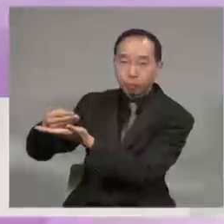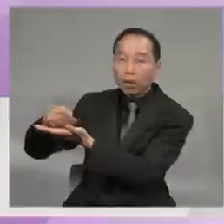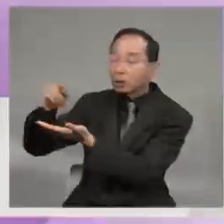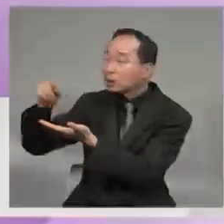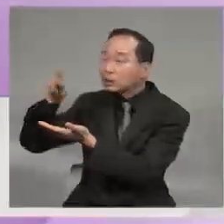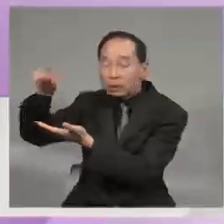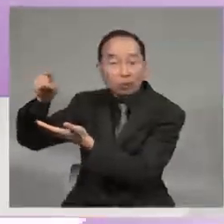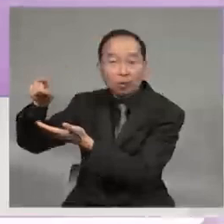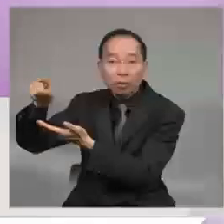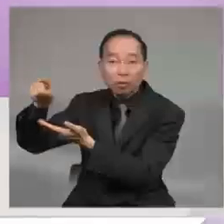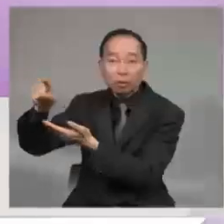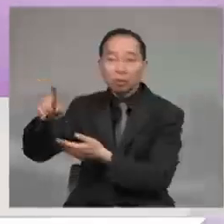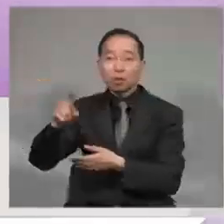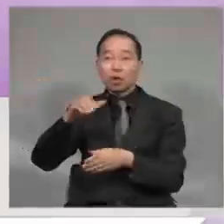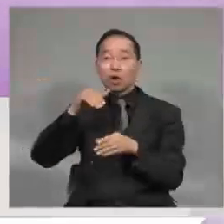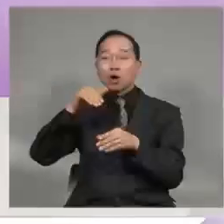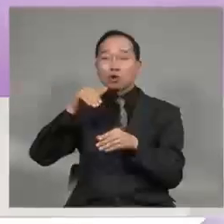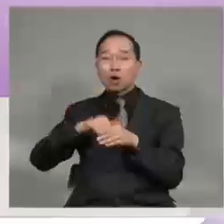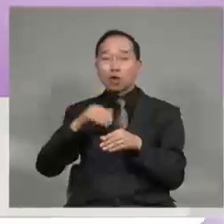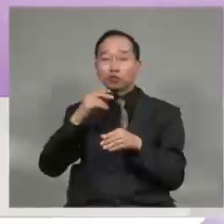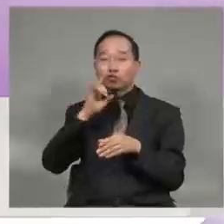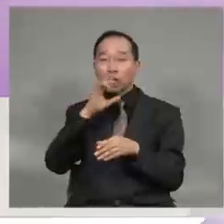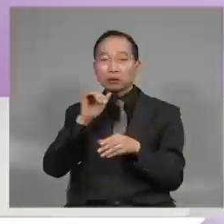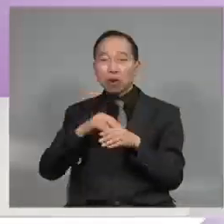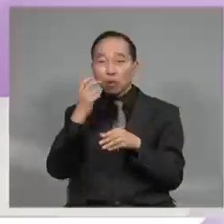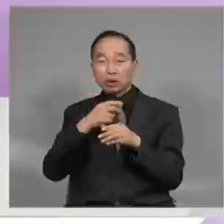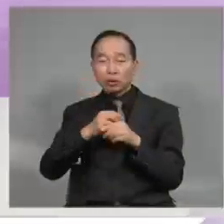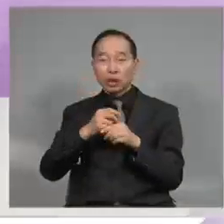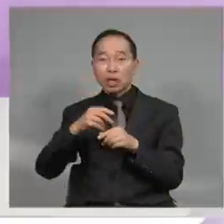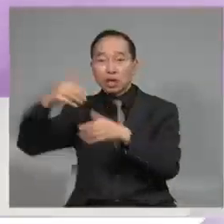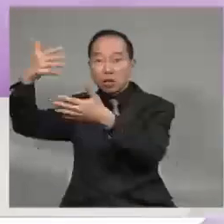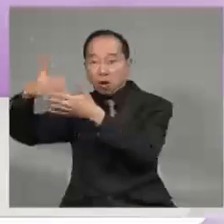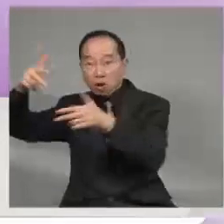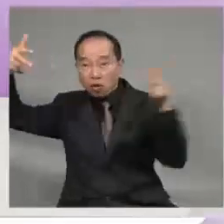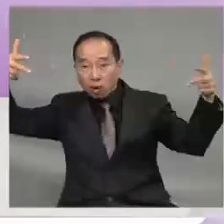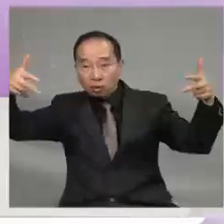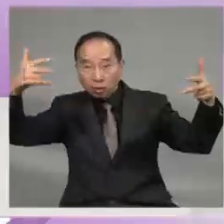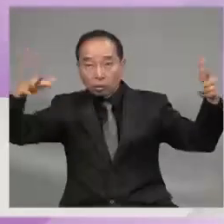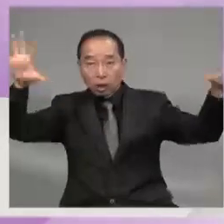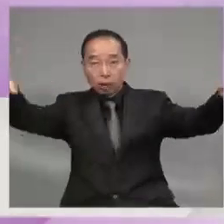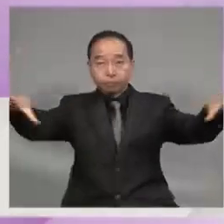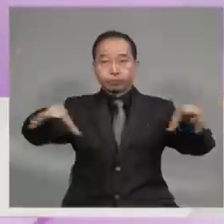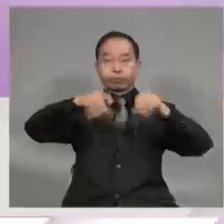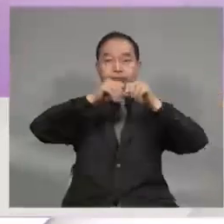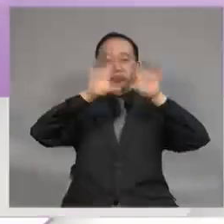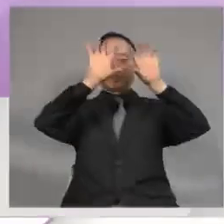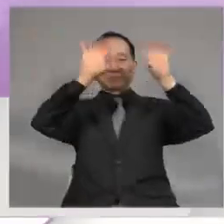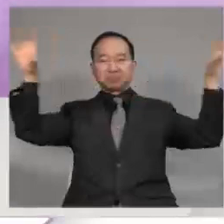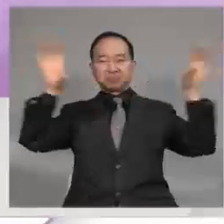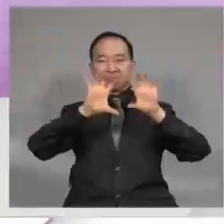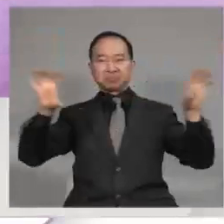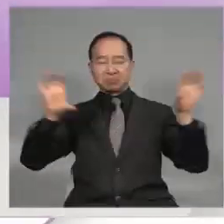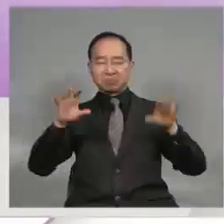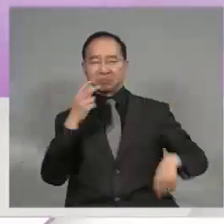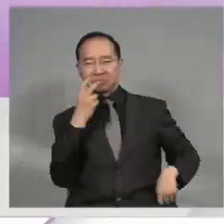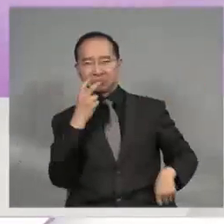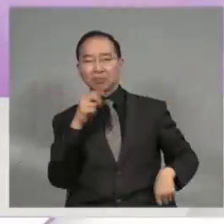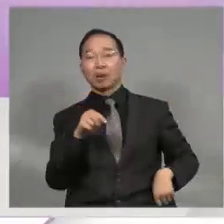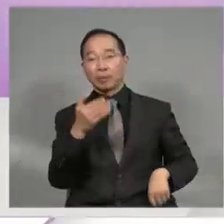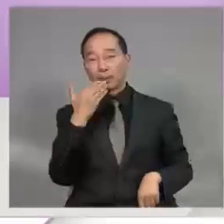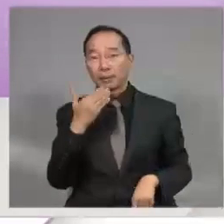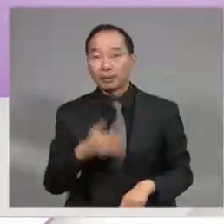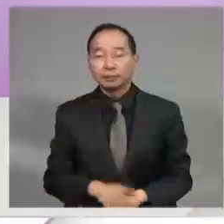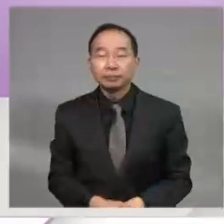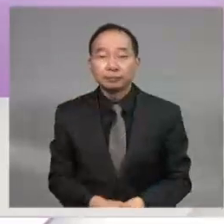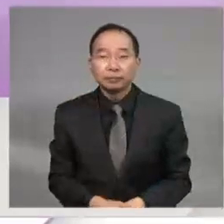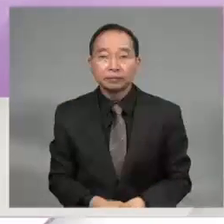통합관제센터에서 24시간 동안 모니터링하고 있습니다. 네. 그렇군요. 자, 지금 계속해서 화면이 비춰지고 있는데요. 저 차량 안에는 지금